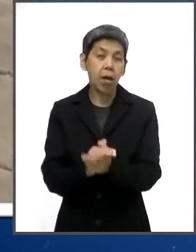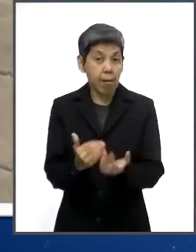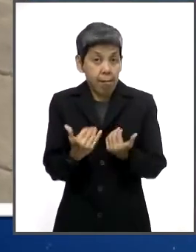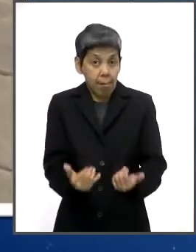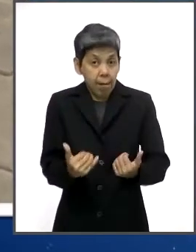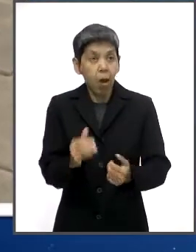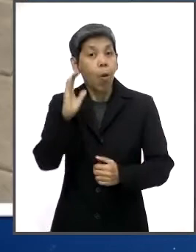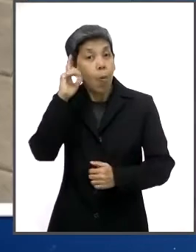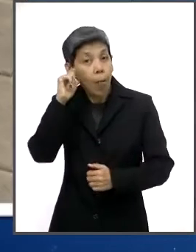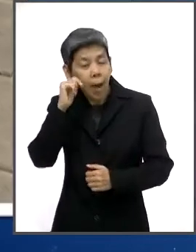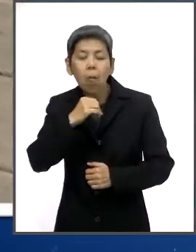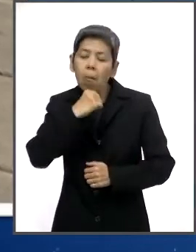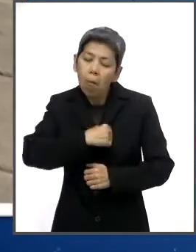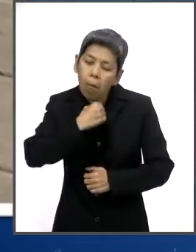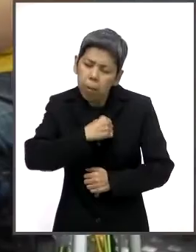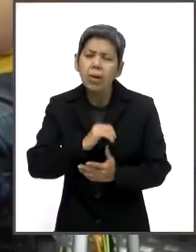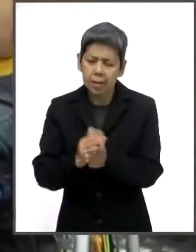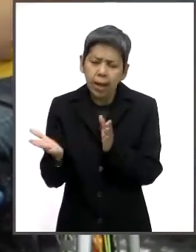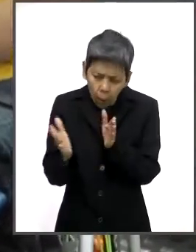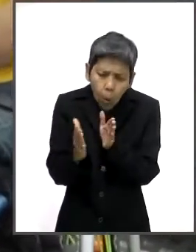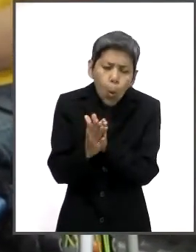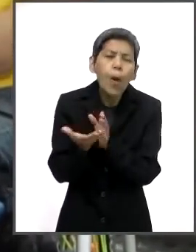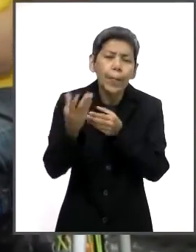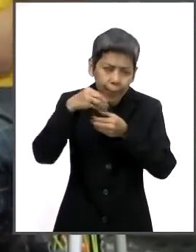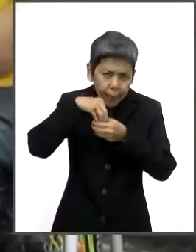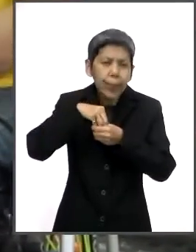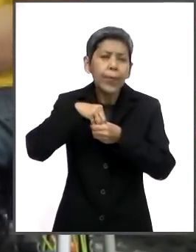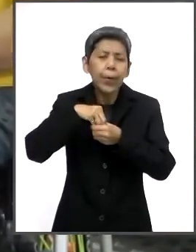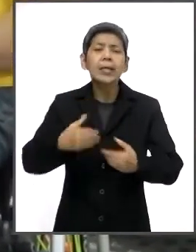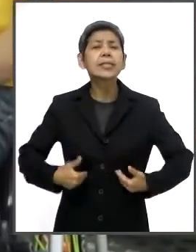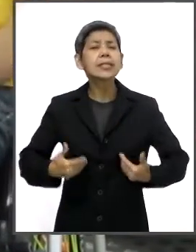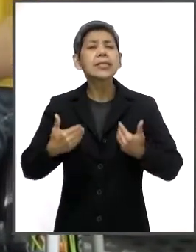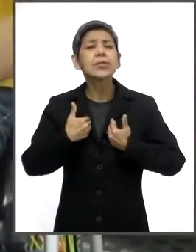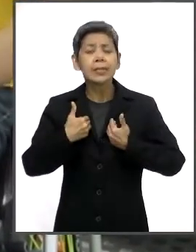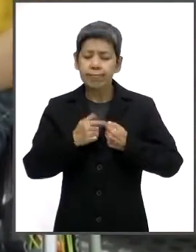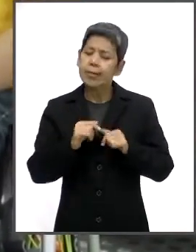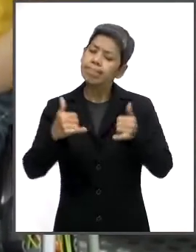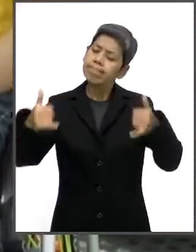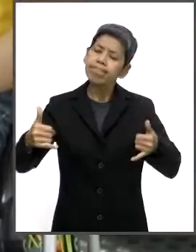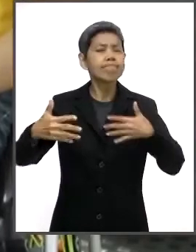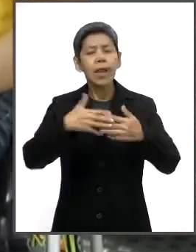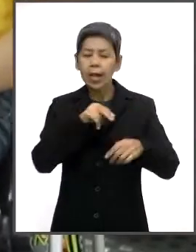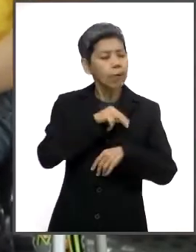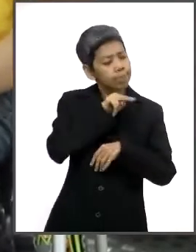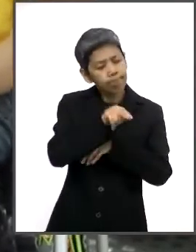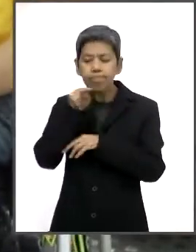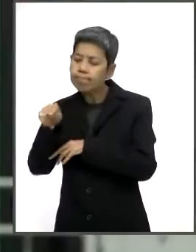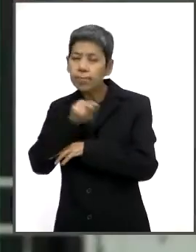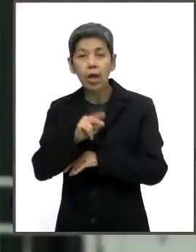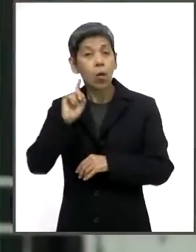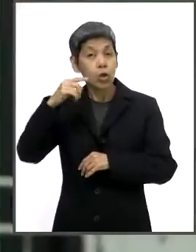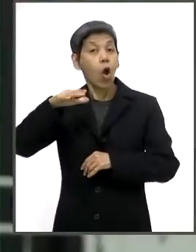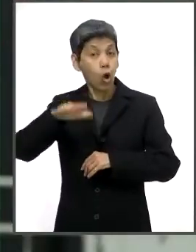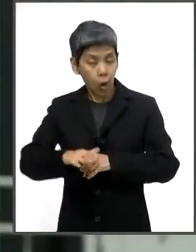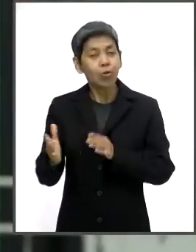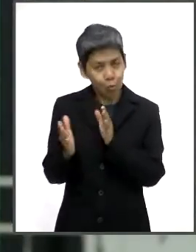แต่ทุกวันนี้พ่อกับแม่ก็แก่แล้วก็ให้มาอยู่ร่วมกันแต่ก็ใช้ชีวิตคนละฝั่งแต่ก็ดูแลกันน้